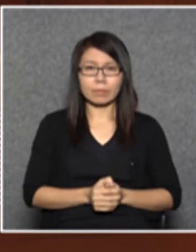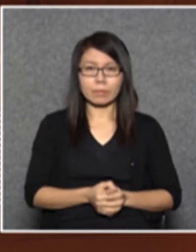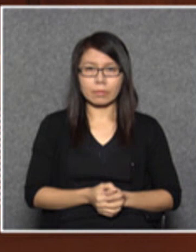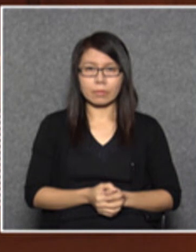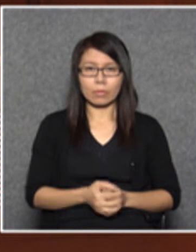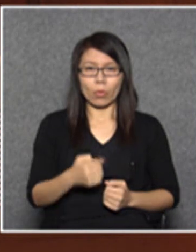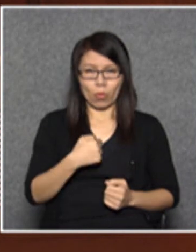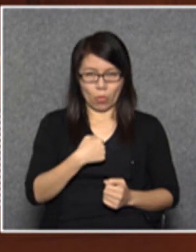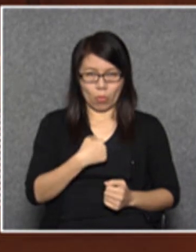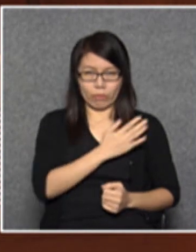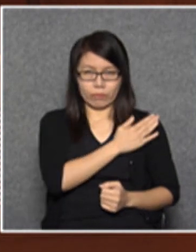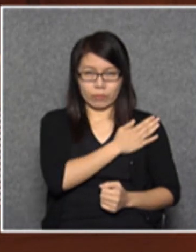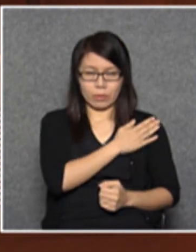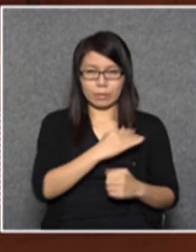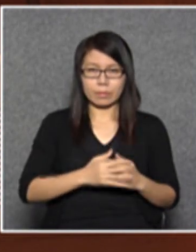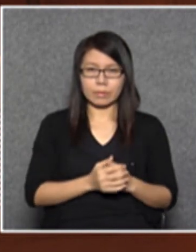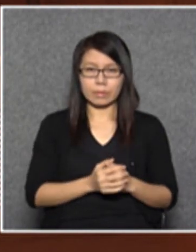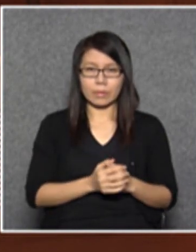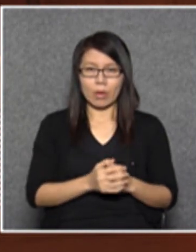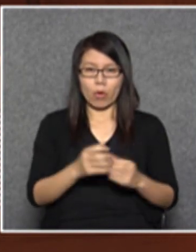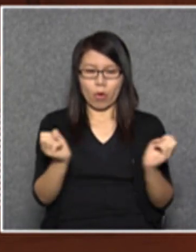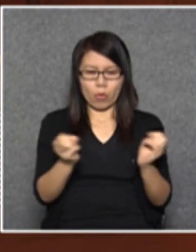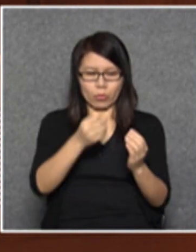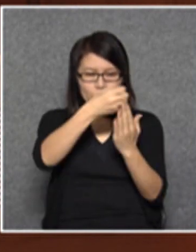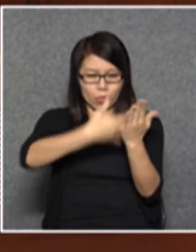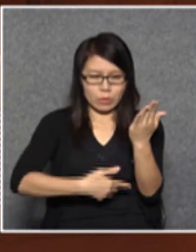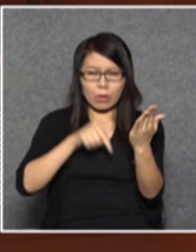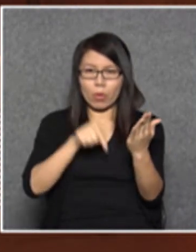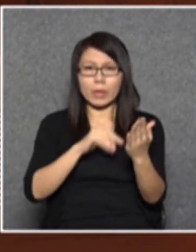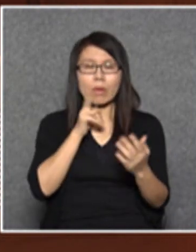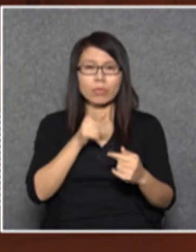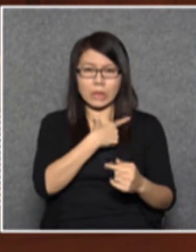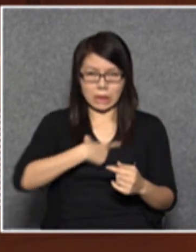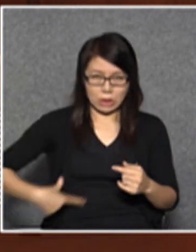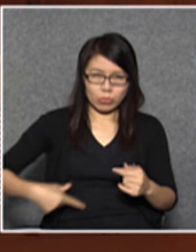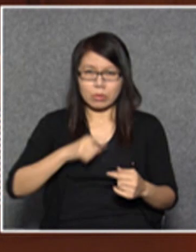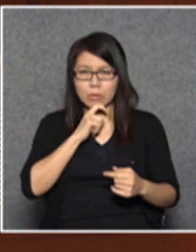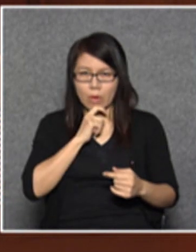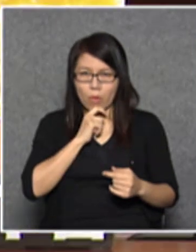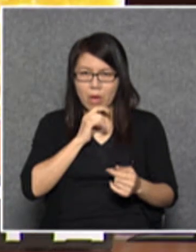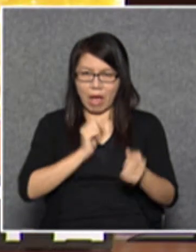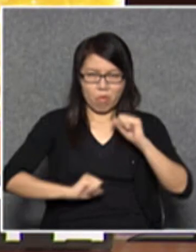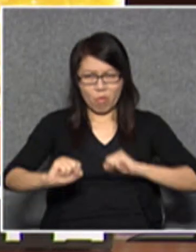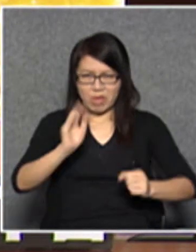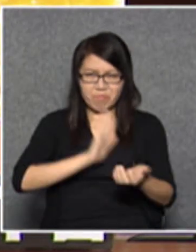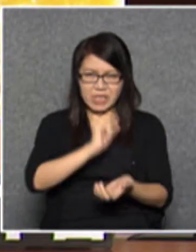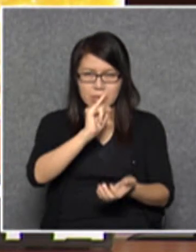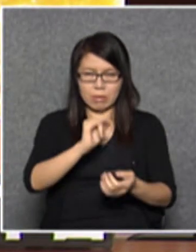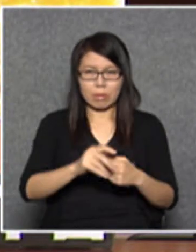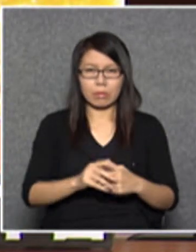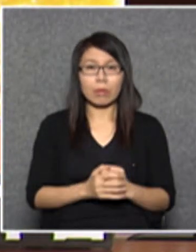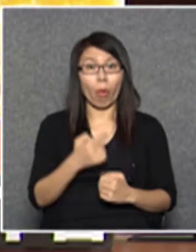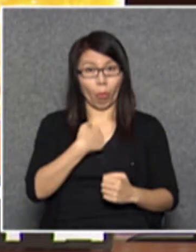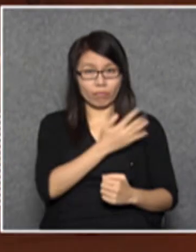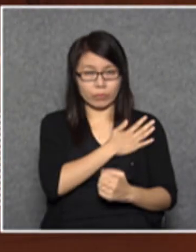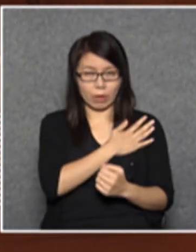我是負責執行議事規則，如果議員有任何違反議事規則的行為，我是要處理